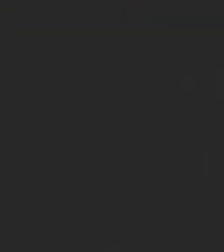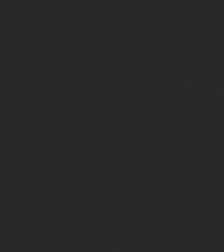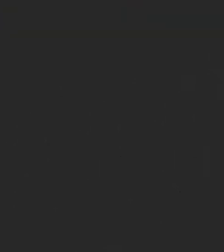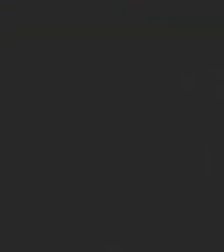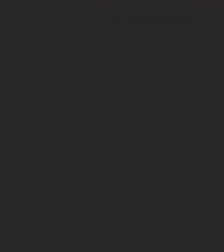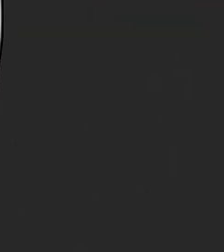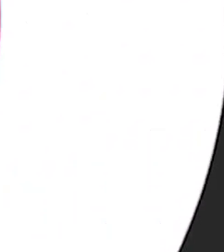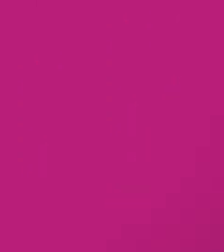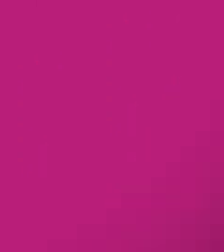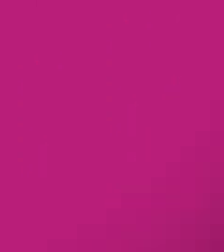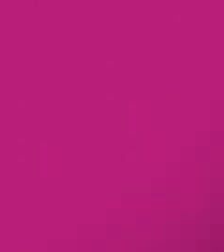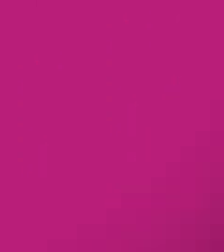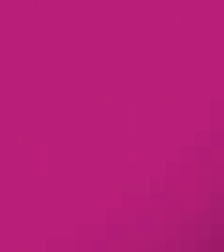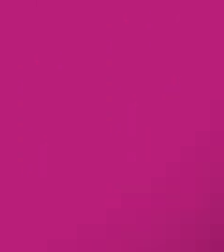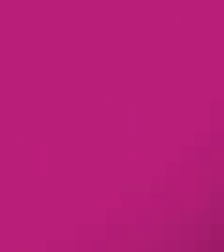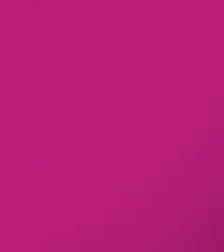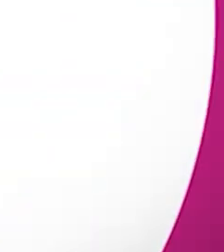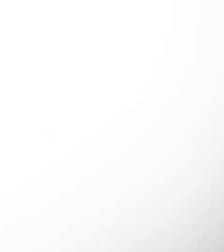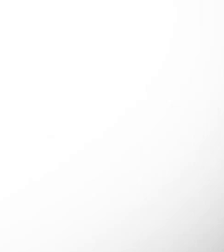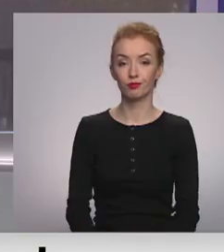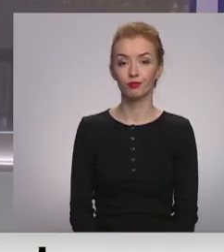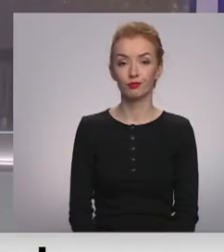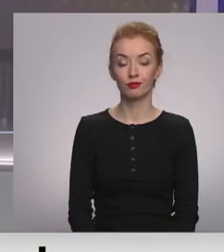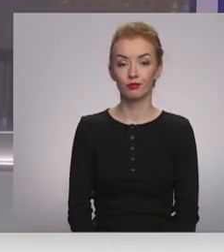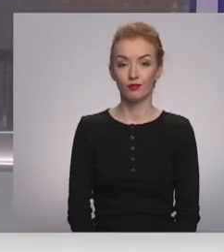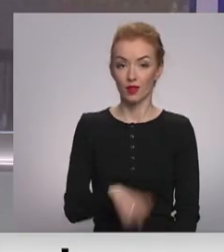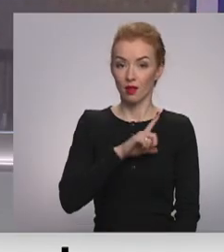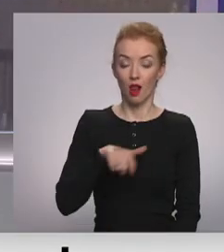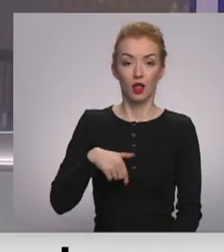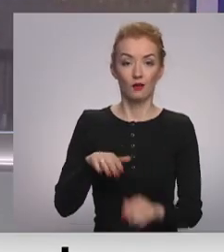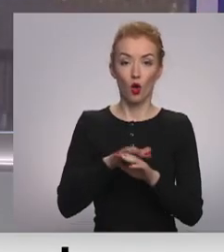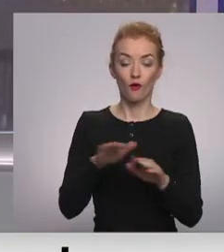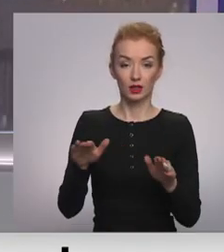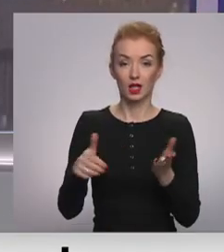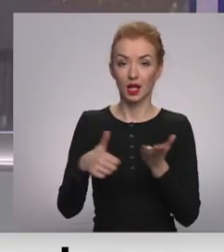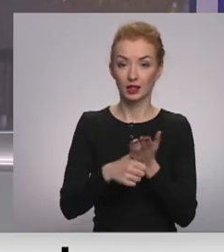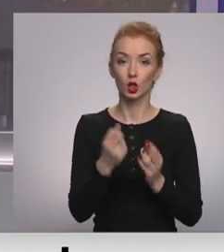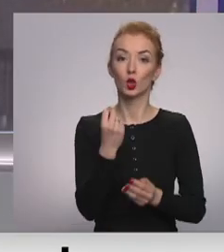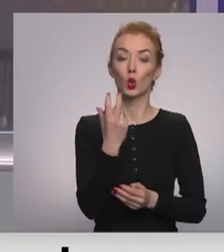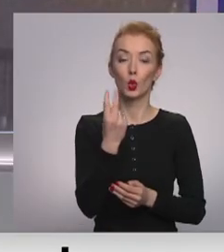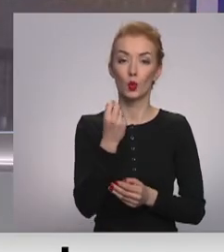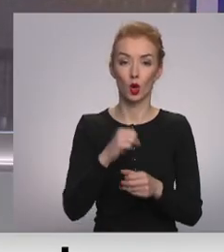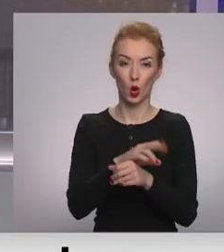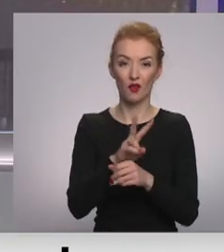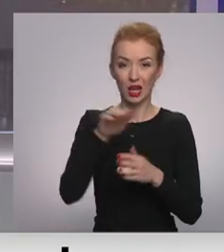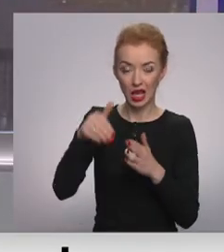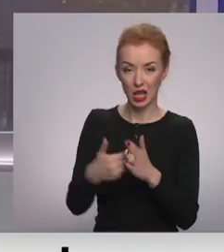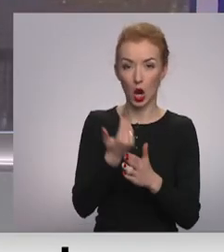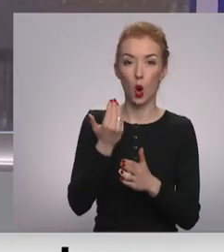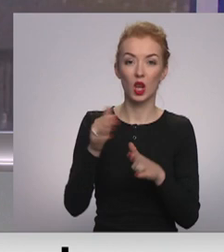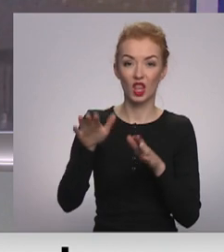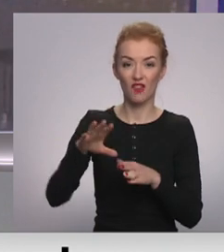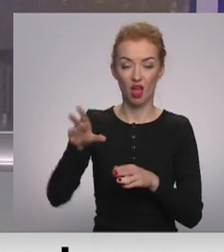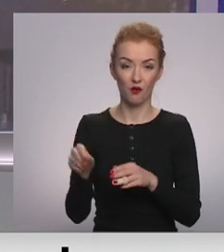Re, viss ēters ir te! Un Latvijā ir oficiāli reģistrēti jau 12 Covid jaunā paveida